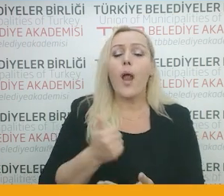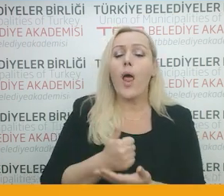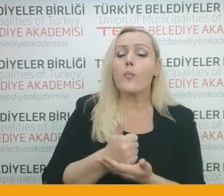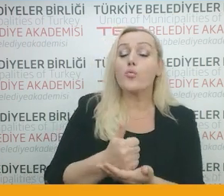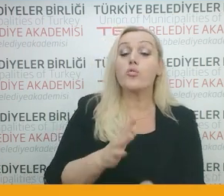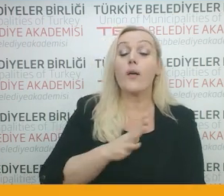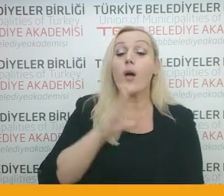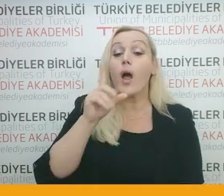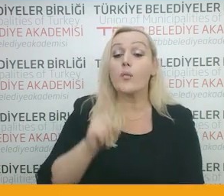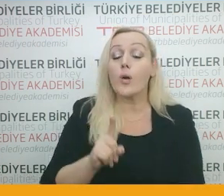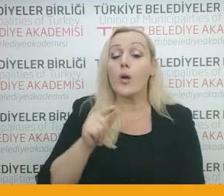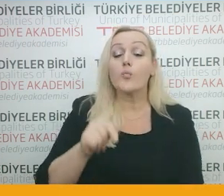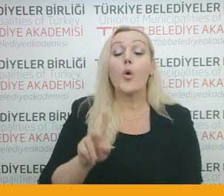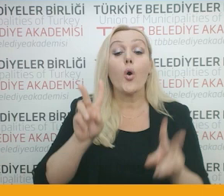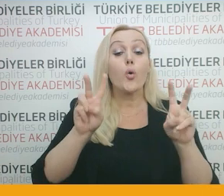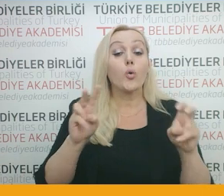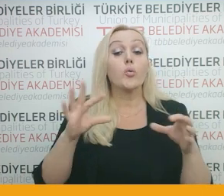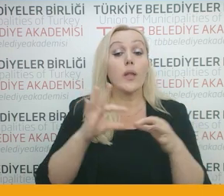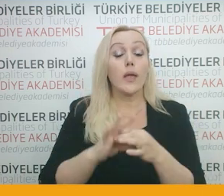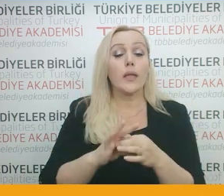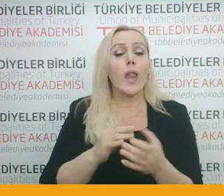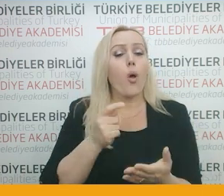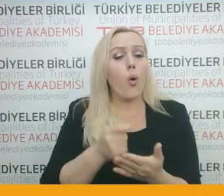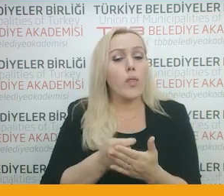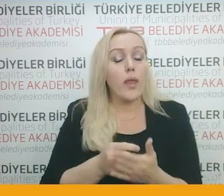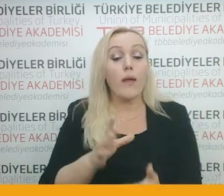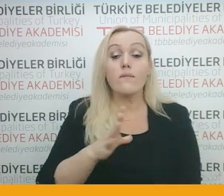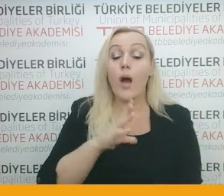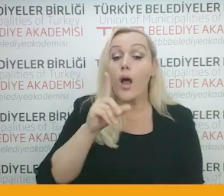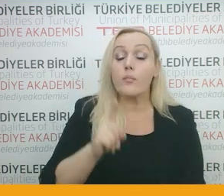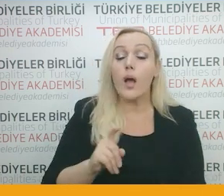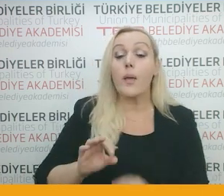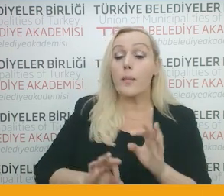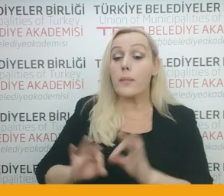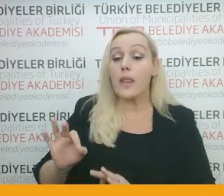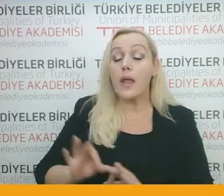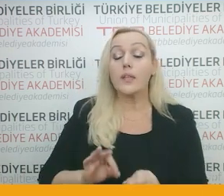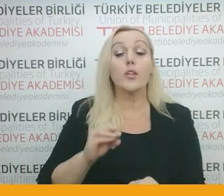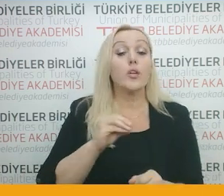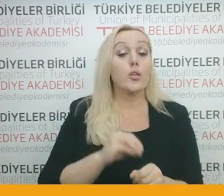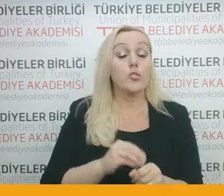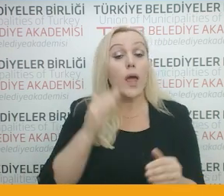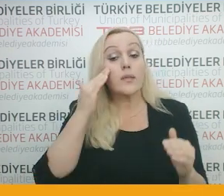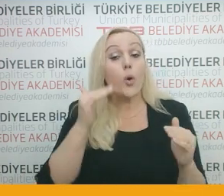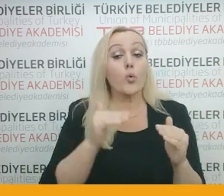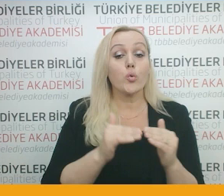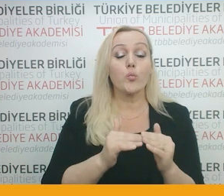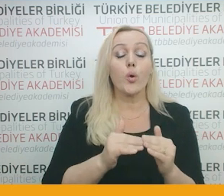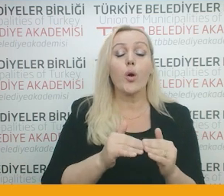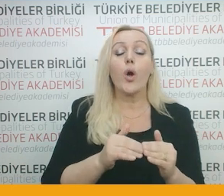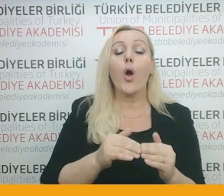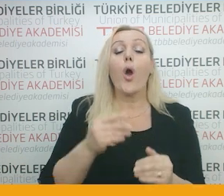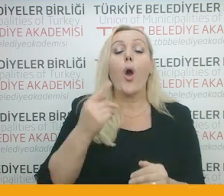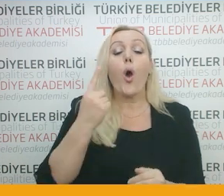bütçesi var mı? Bütçede bu konuyla ilgili ödenek öngörülmüş mü? Strateji planda uygun mu? Bu ön mali